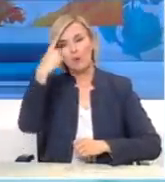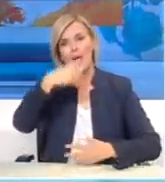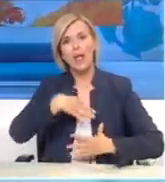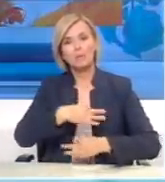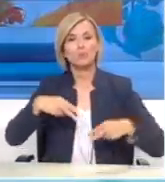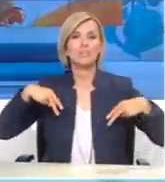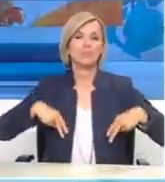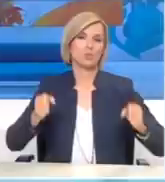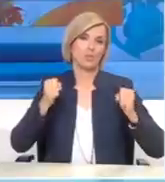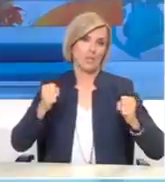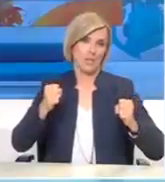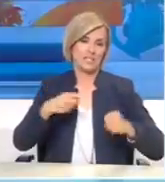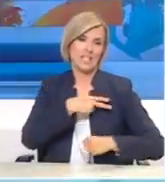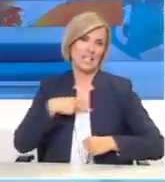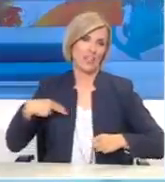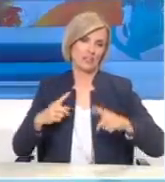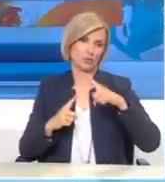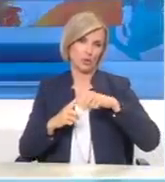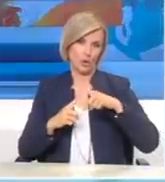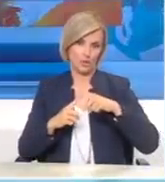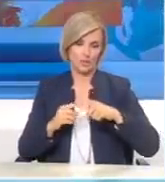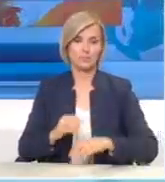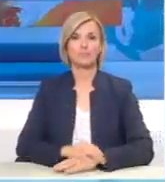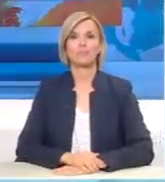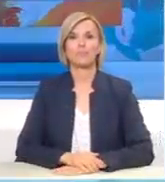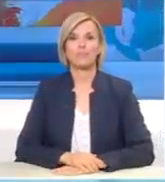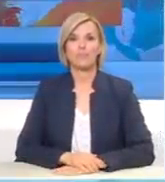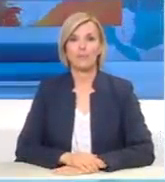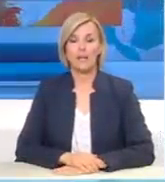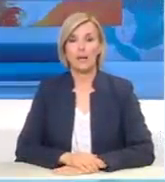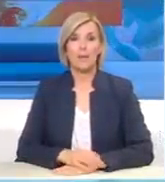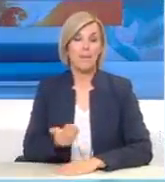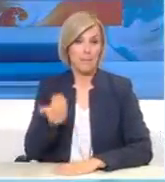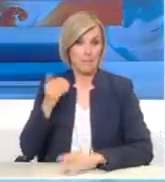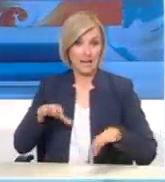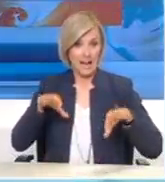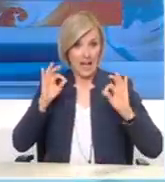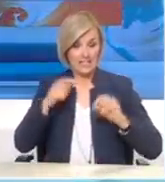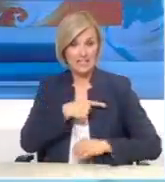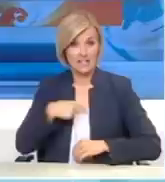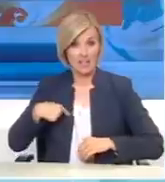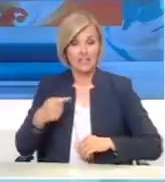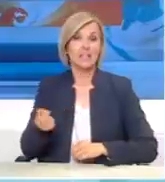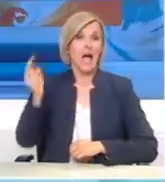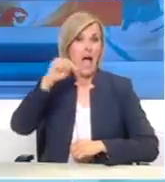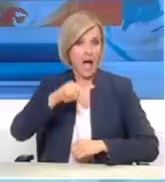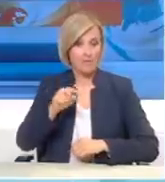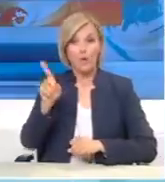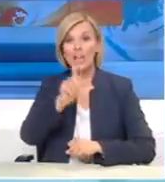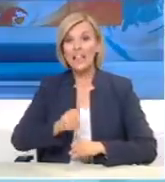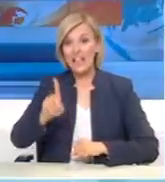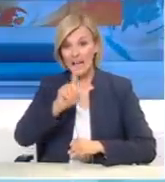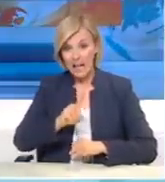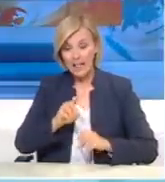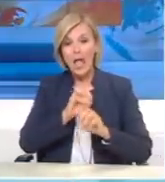εκπρόσωπο του Υπουργείου για τον νέο κορονοϊό καθηγητή Σωτήρη Τσιόδρα. Πριν δώσουμε το λόγο στον κύριο Τσιόδρα, να σας ενημερώσουμε ότι αύριο Κυριακή του Θωμά δεν